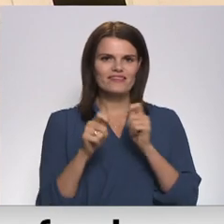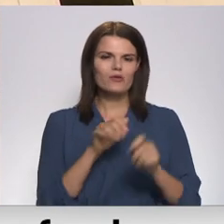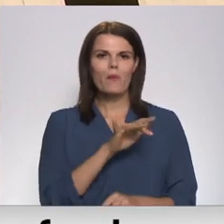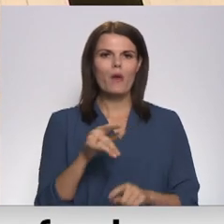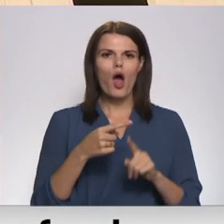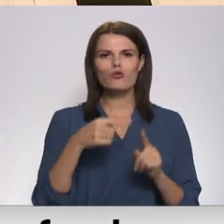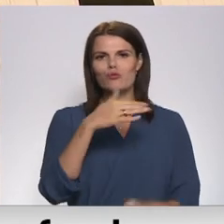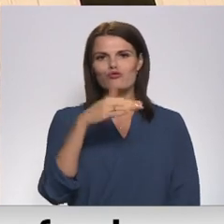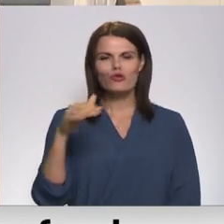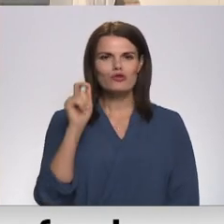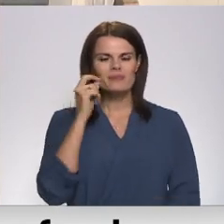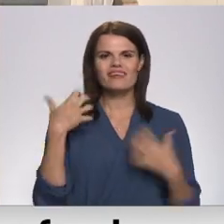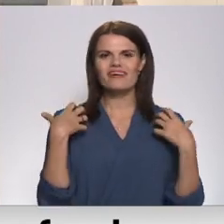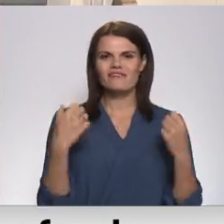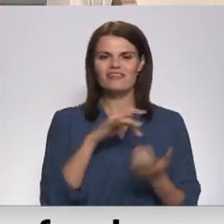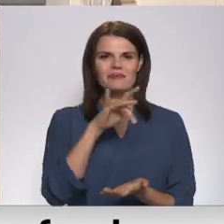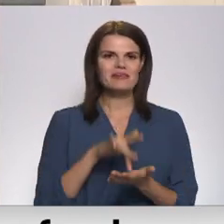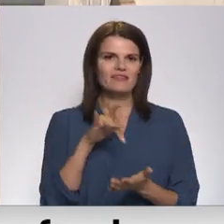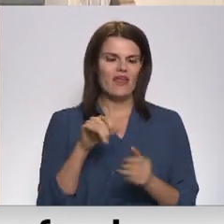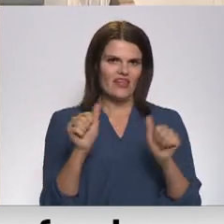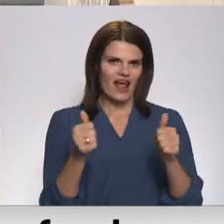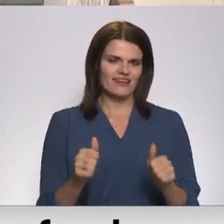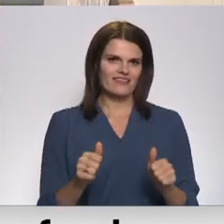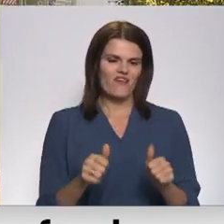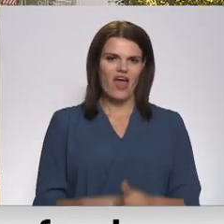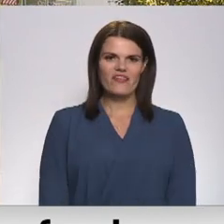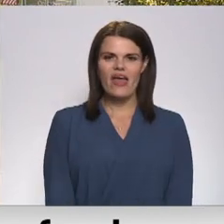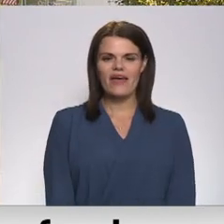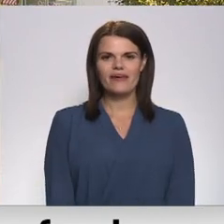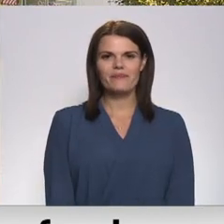psihiskās veselības centra izveidei. Aikīns Aigars Kovaļevskis, Latvijas televīzija.